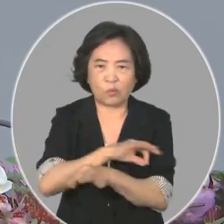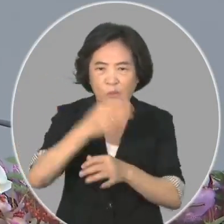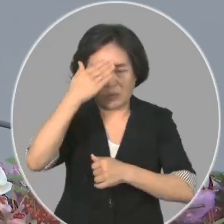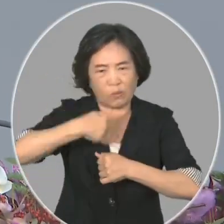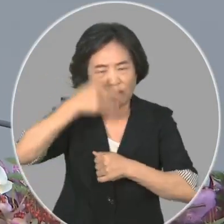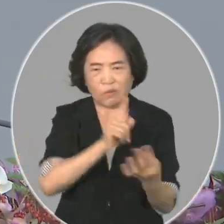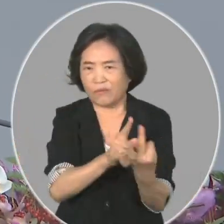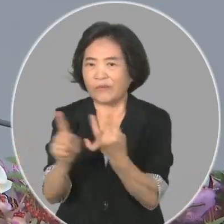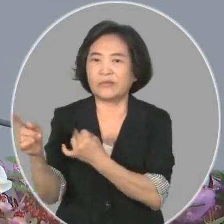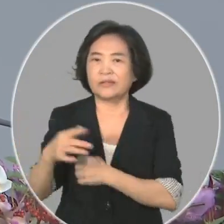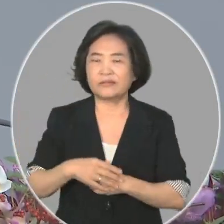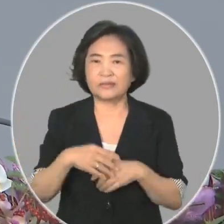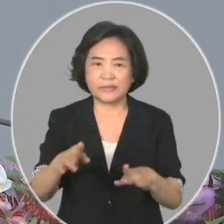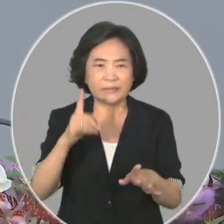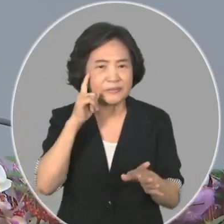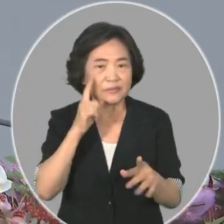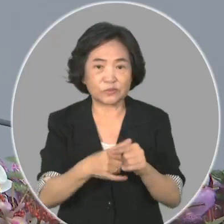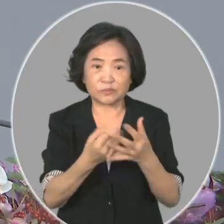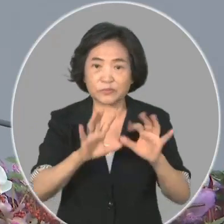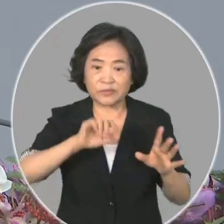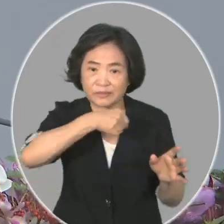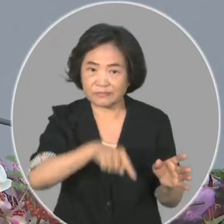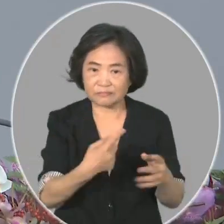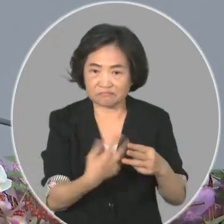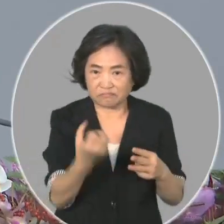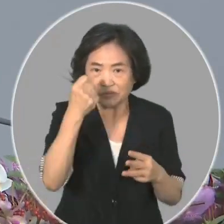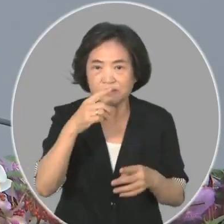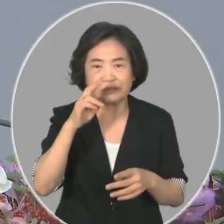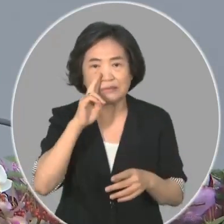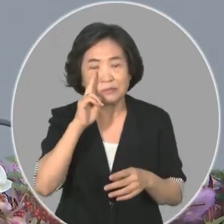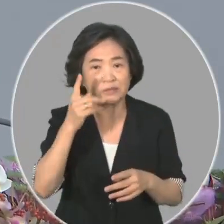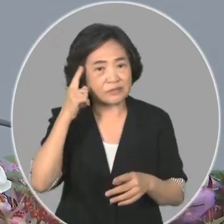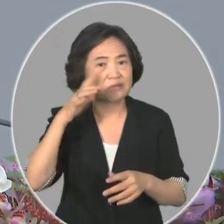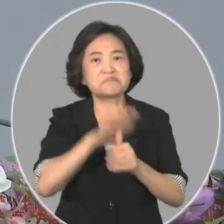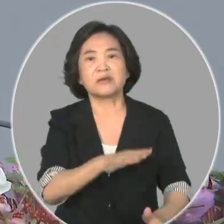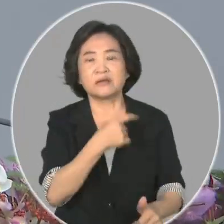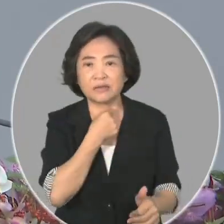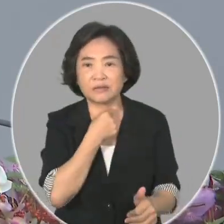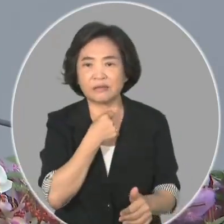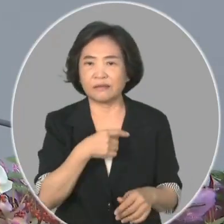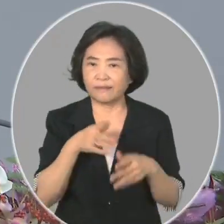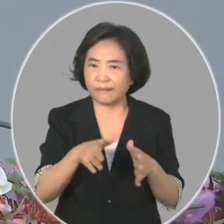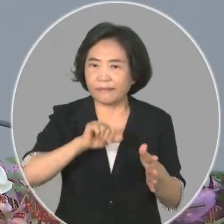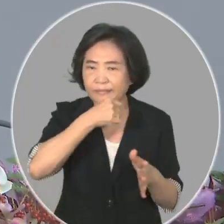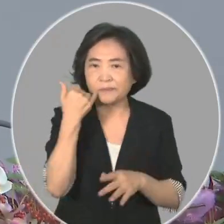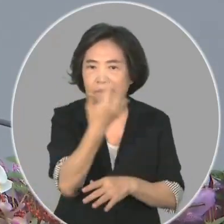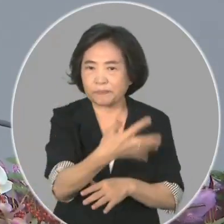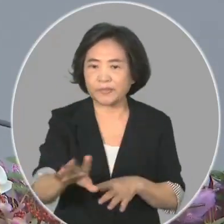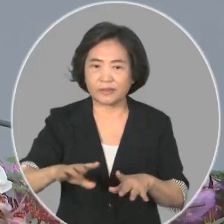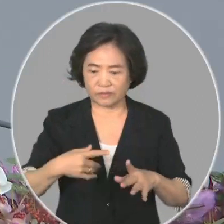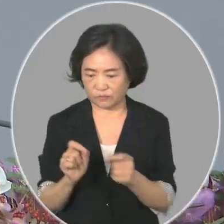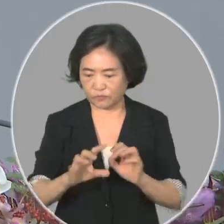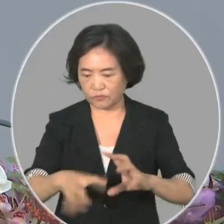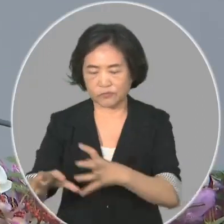挠，以及试图消灭中华民国台湾主权的作为，已经威胁到台海及区域和